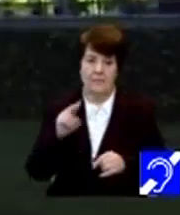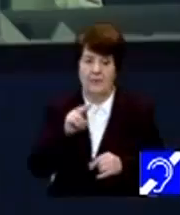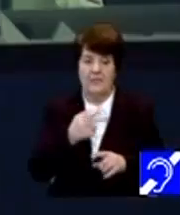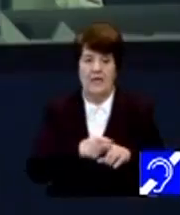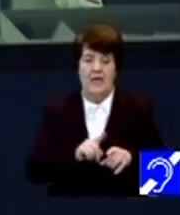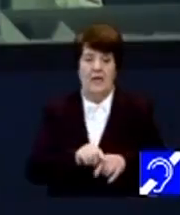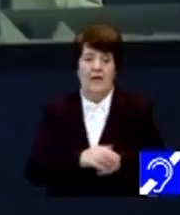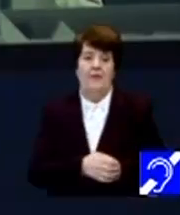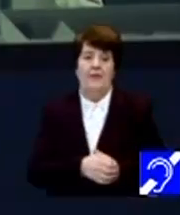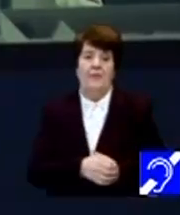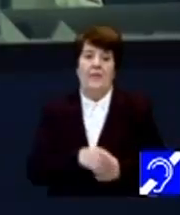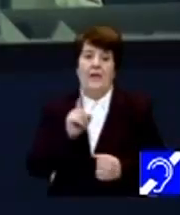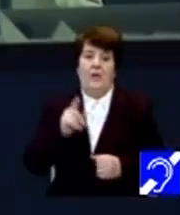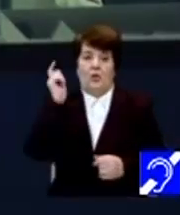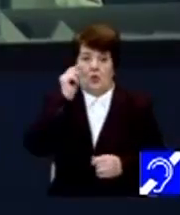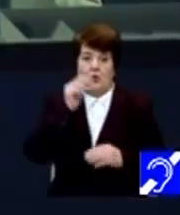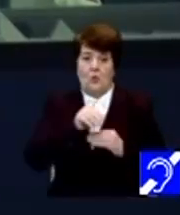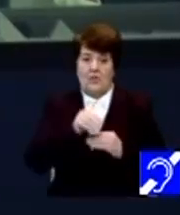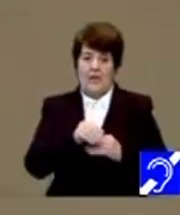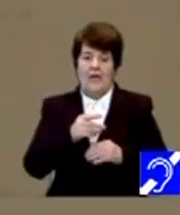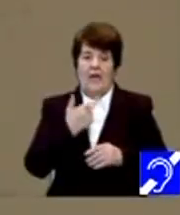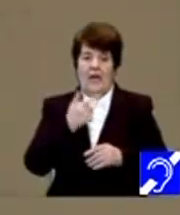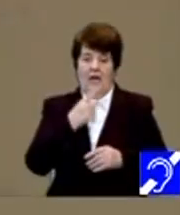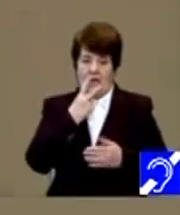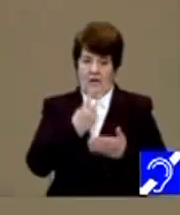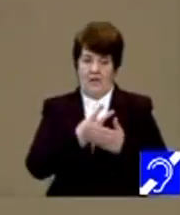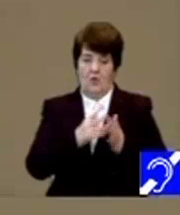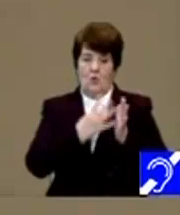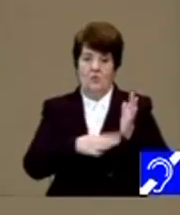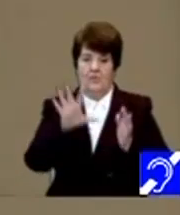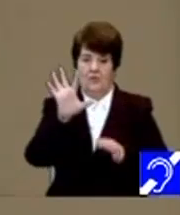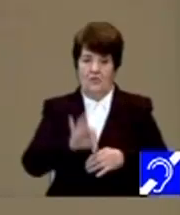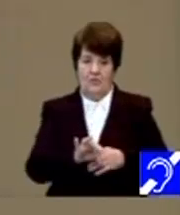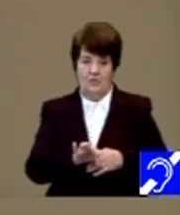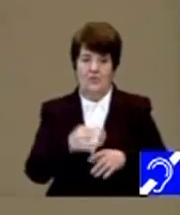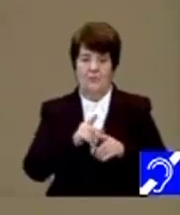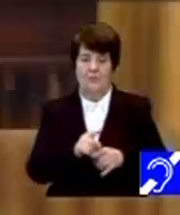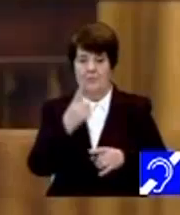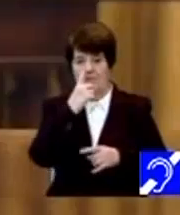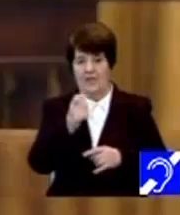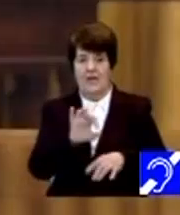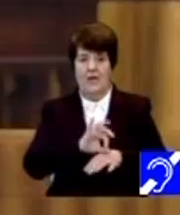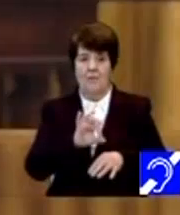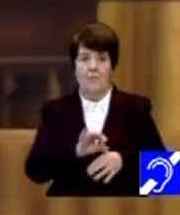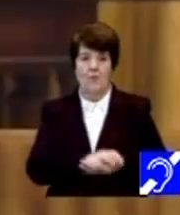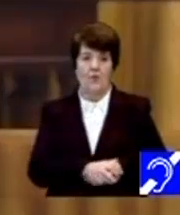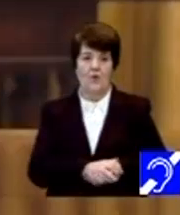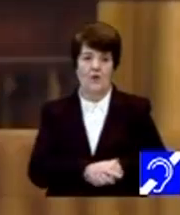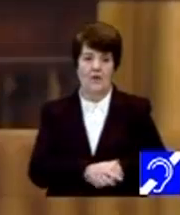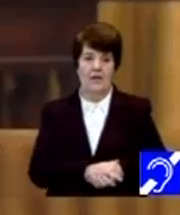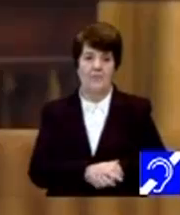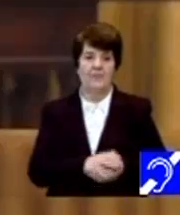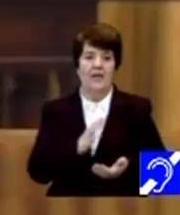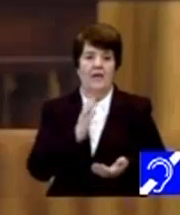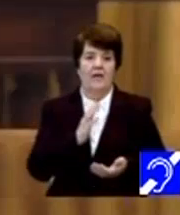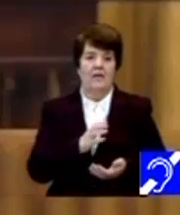companiile Pfizer și BioNTech. Studiile arată că serul are o eficiență de 95% în prevenirea bolii. The